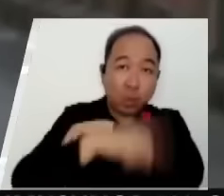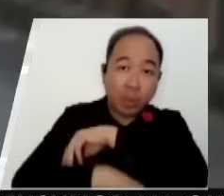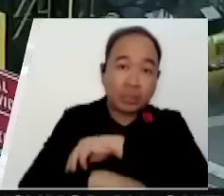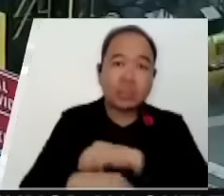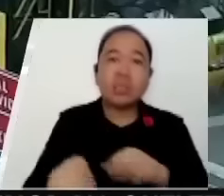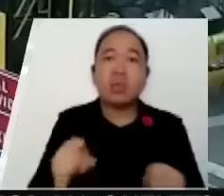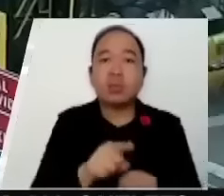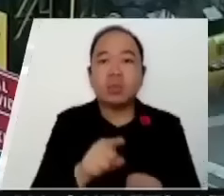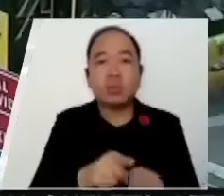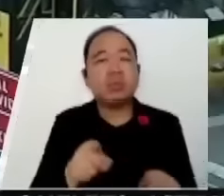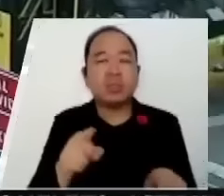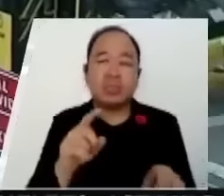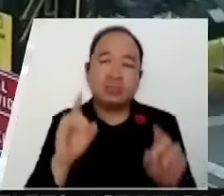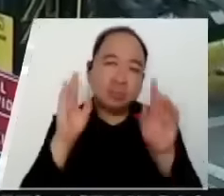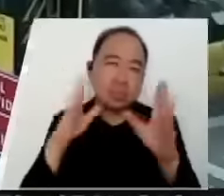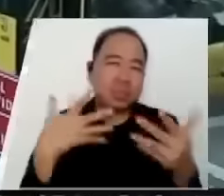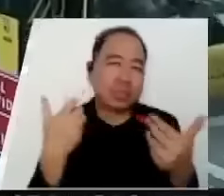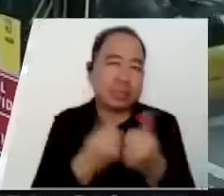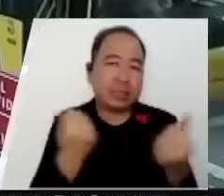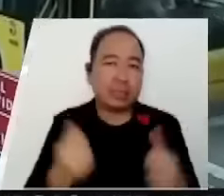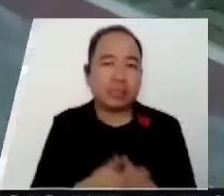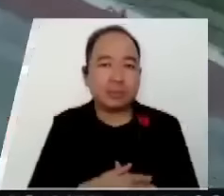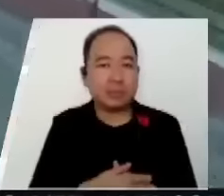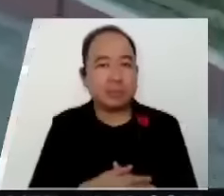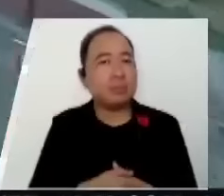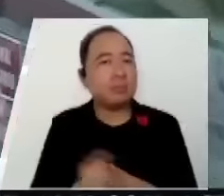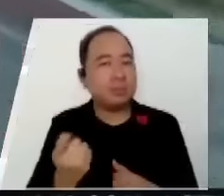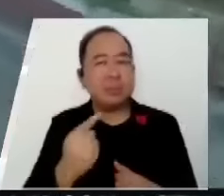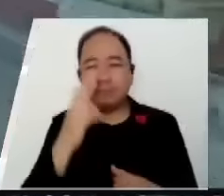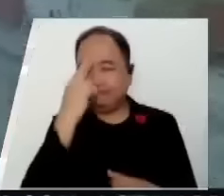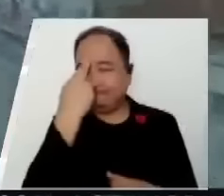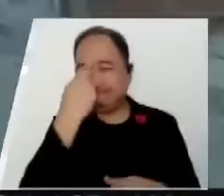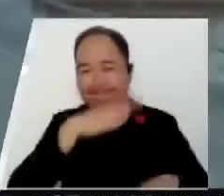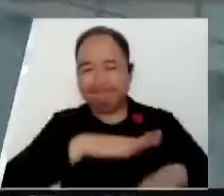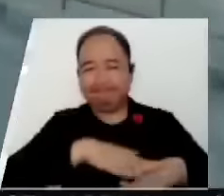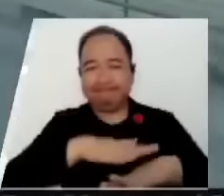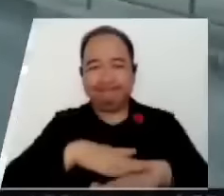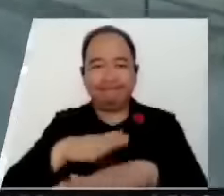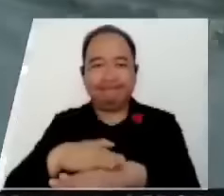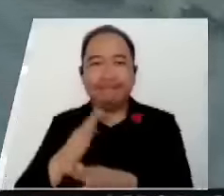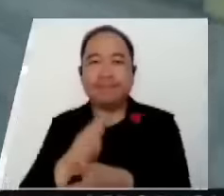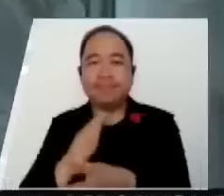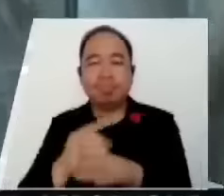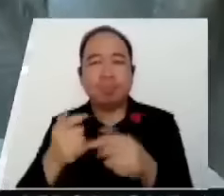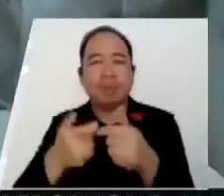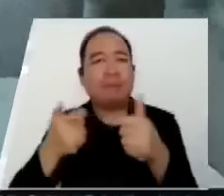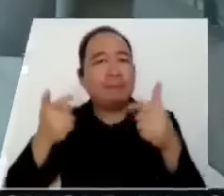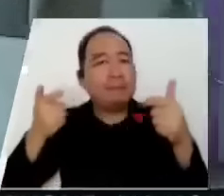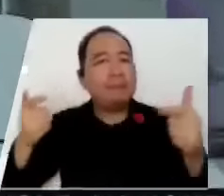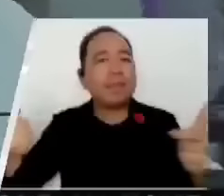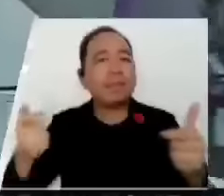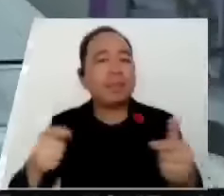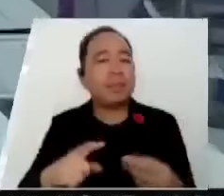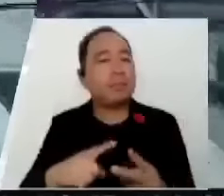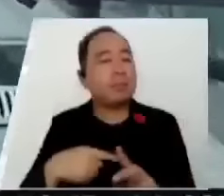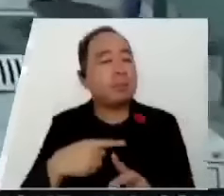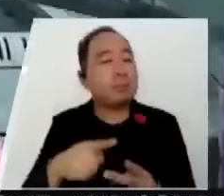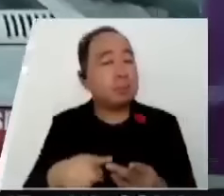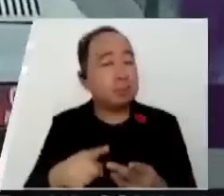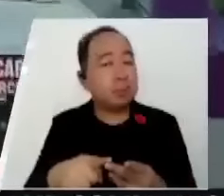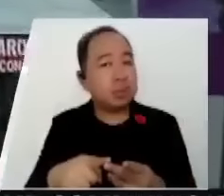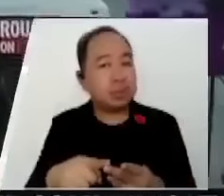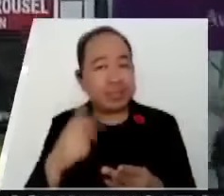madisgrasya. Kung sasabayan po kasi natin itong mga buses natin, napakalaki, there are big chances na magkaroon pa po ng aberya at